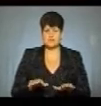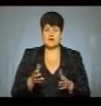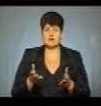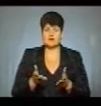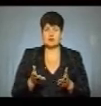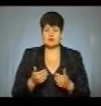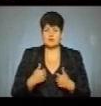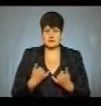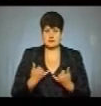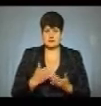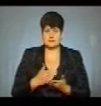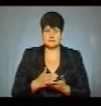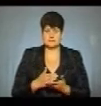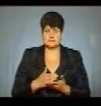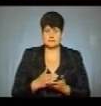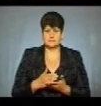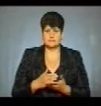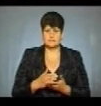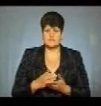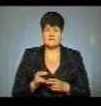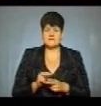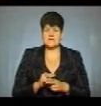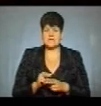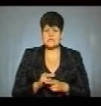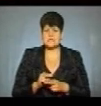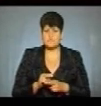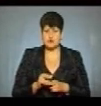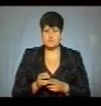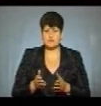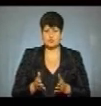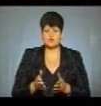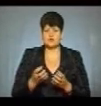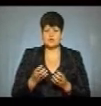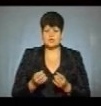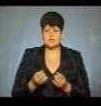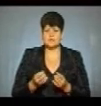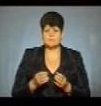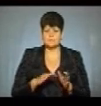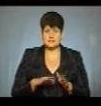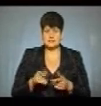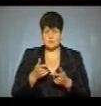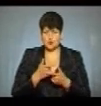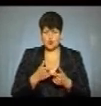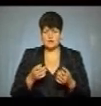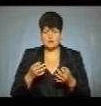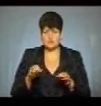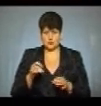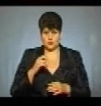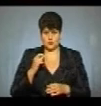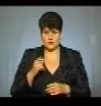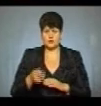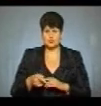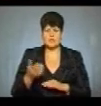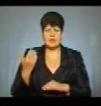на якому ми зараз знаходимось, відреставровано ще декілька після проголошення незалежної України. Тут